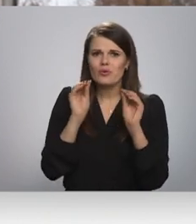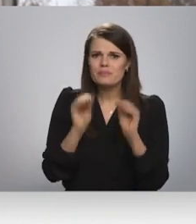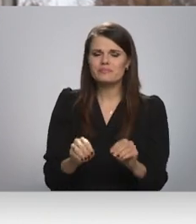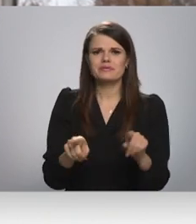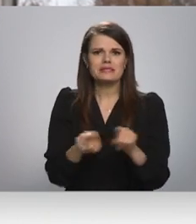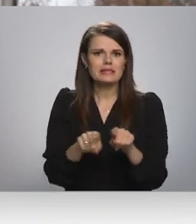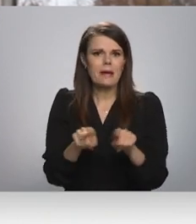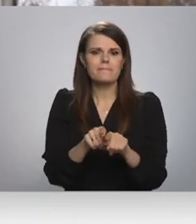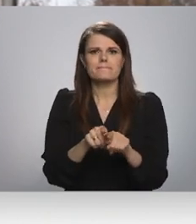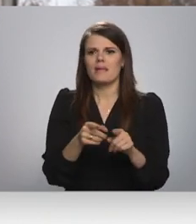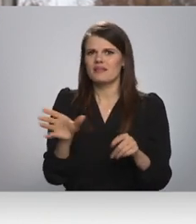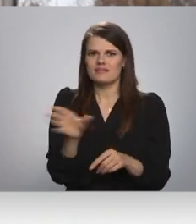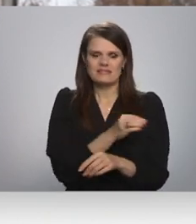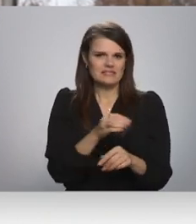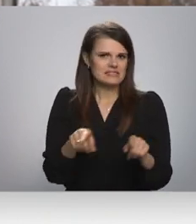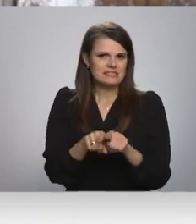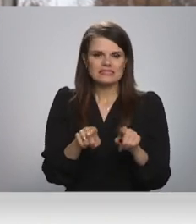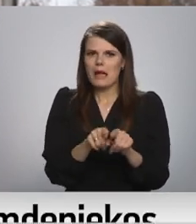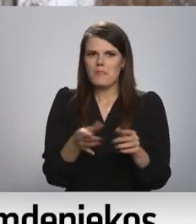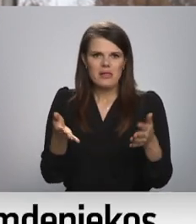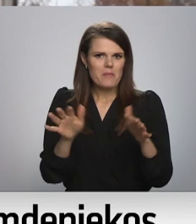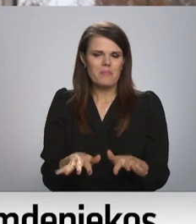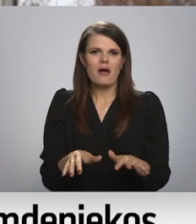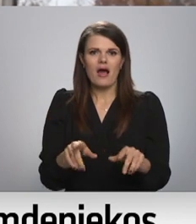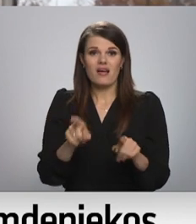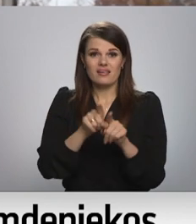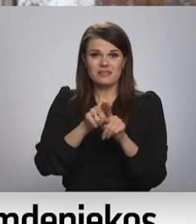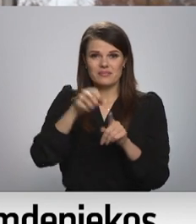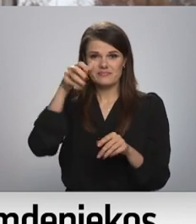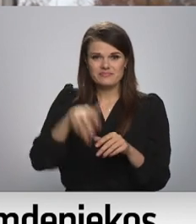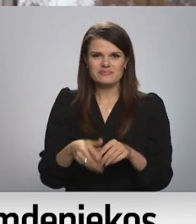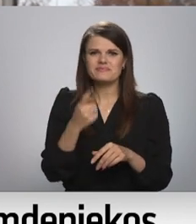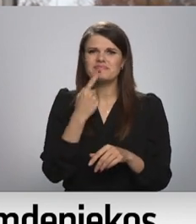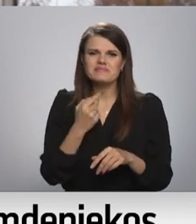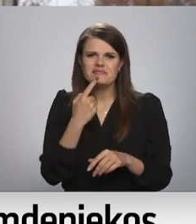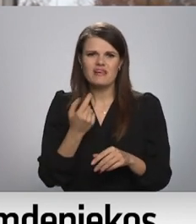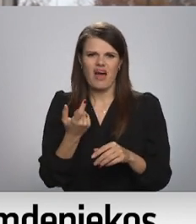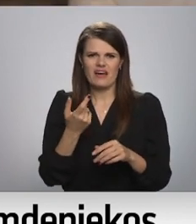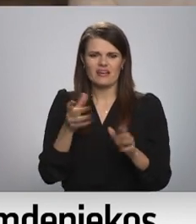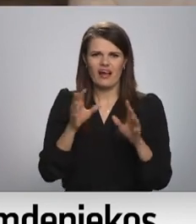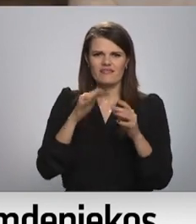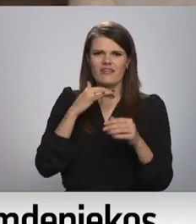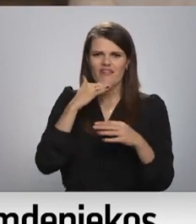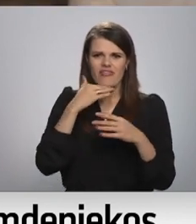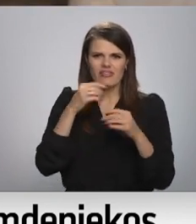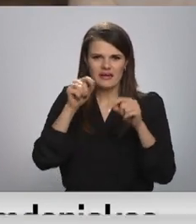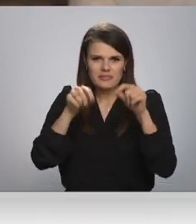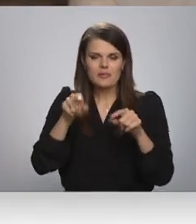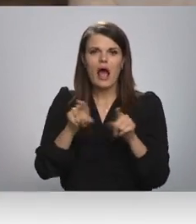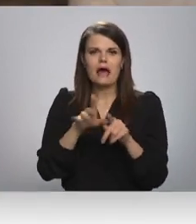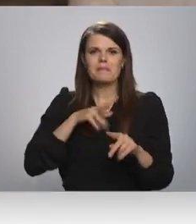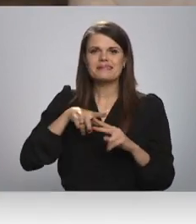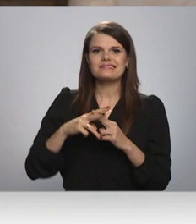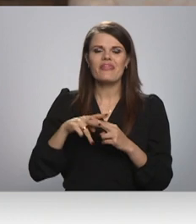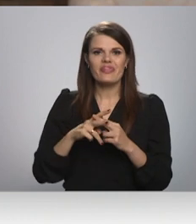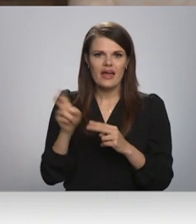caur filtru krūzu. Un viss paliek, kā nāk ārā, viss paliek sarkans, nāk gružiem līdz. Man arī bija santehniķi